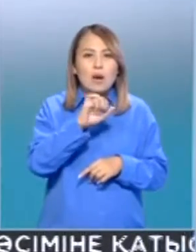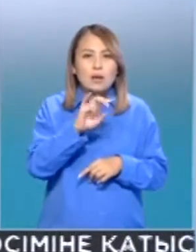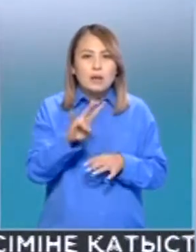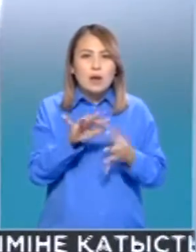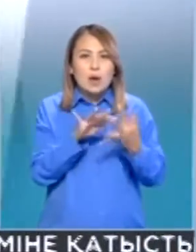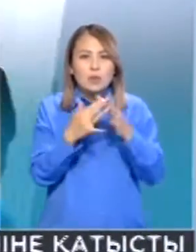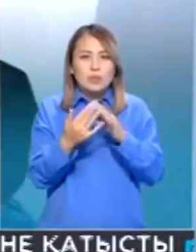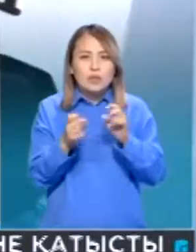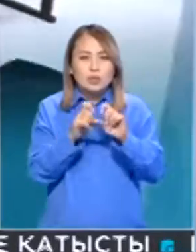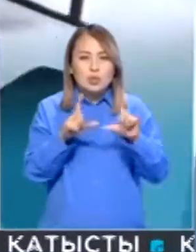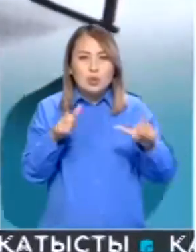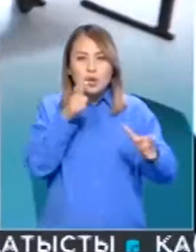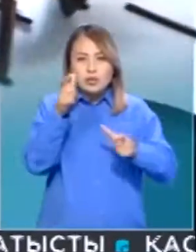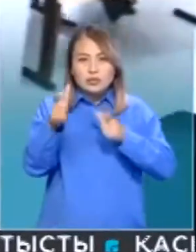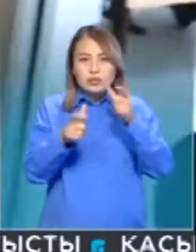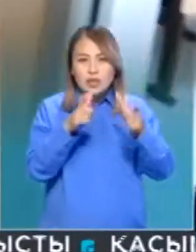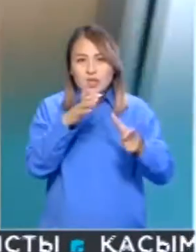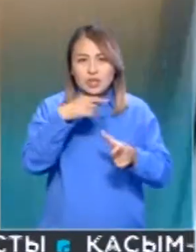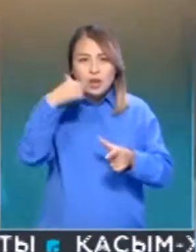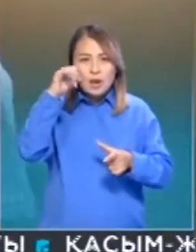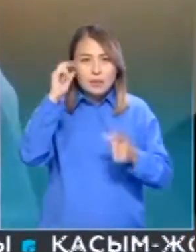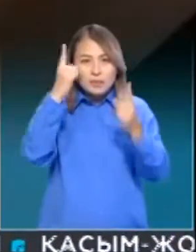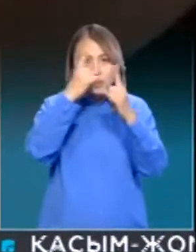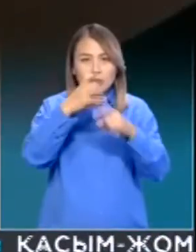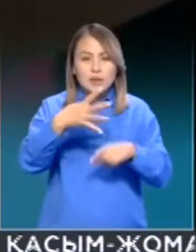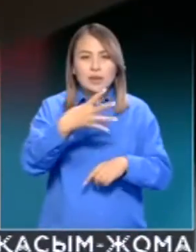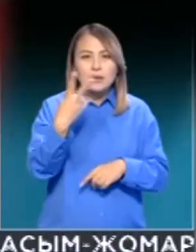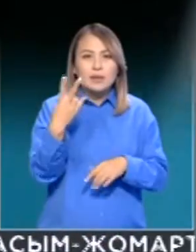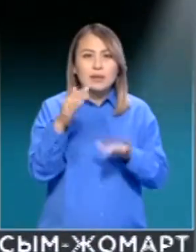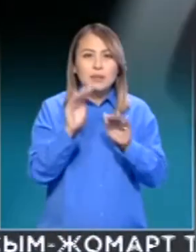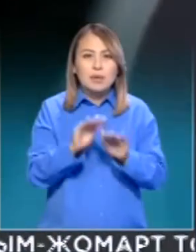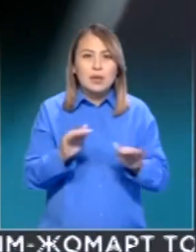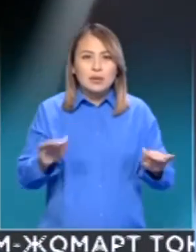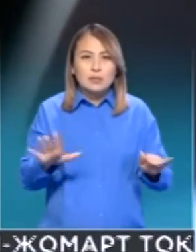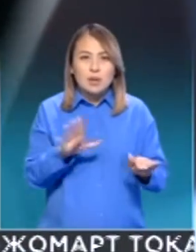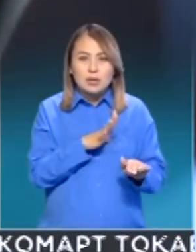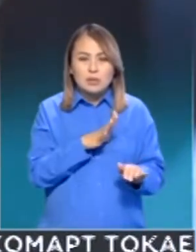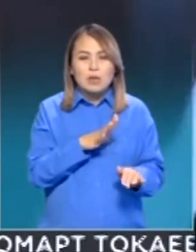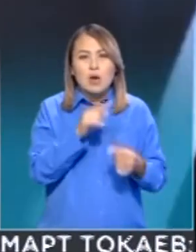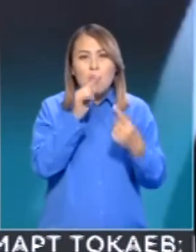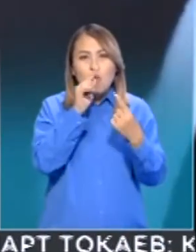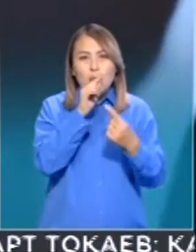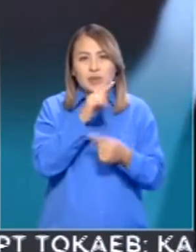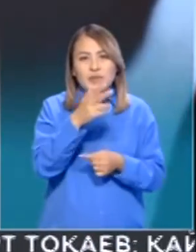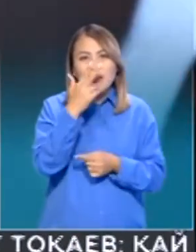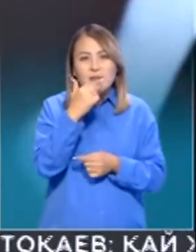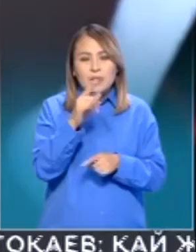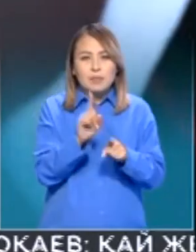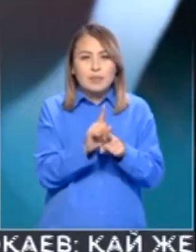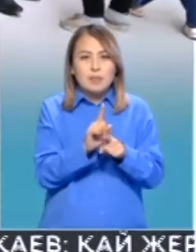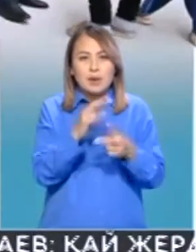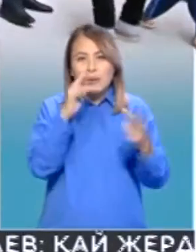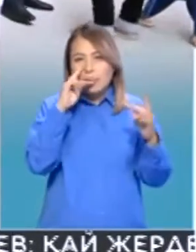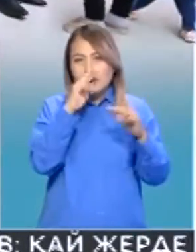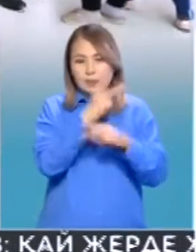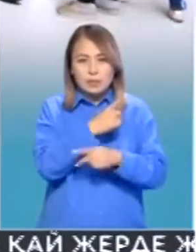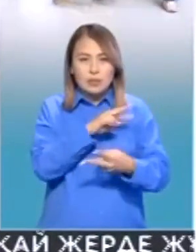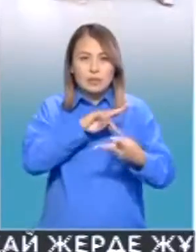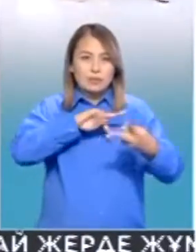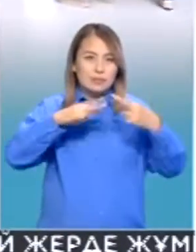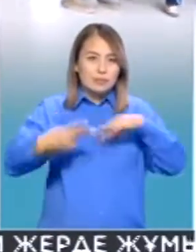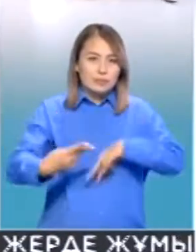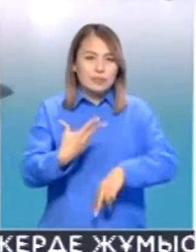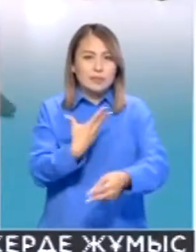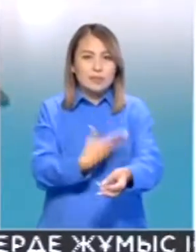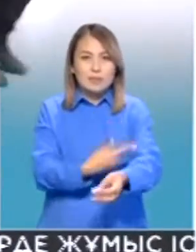Рауан ауылында мектептен шу шыққан жайлы кеше хабарлаған едік. 42 балаға тұмауға қарсы екпенің орнына қателесіп, өзге вакцина